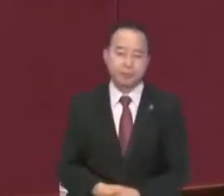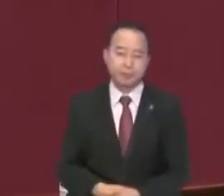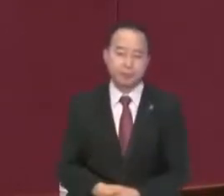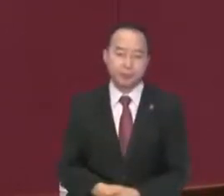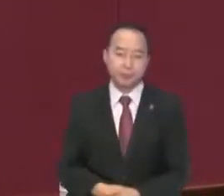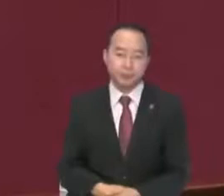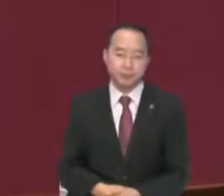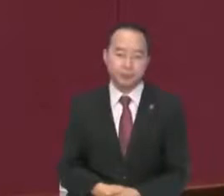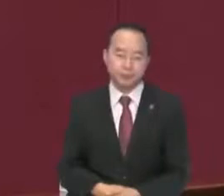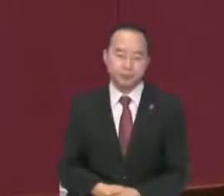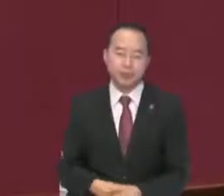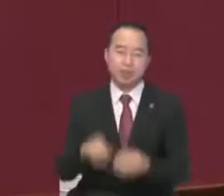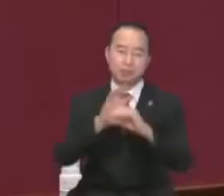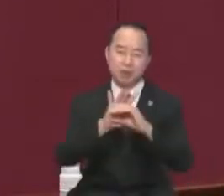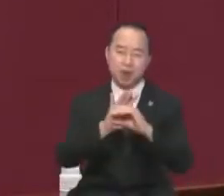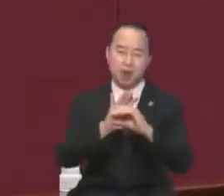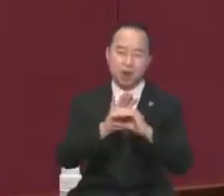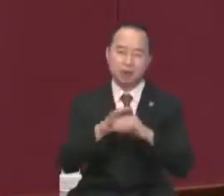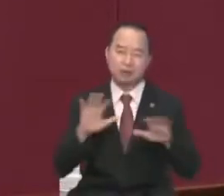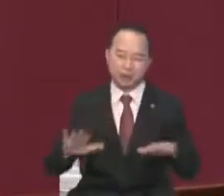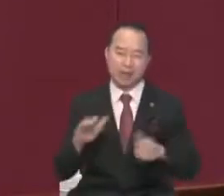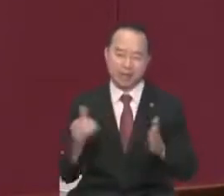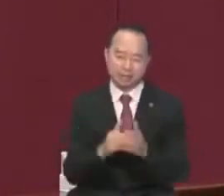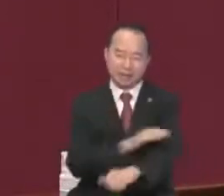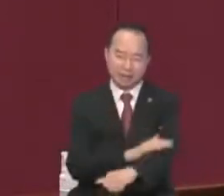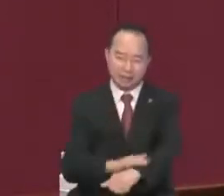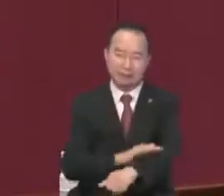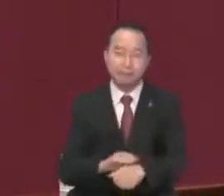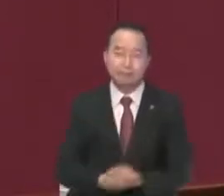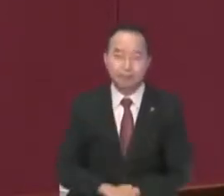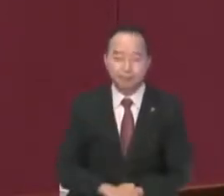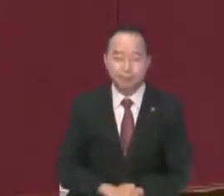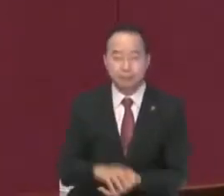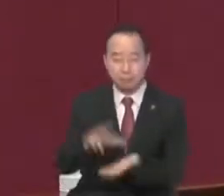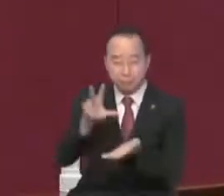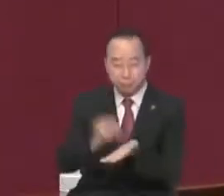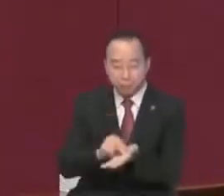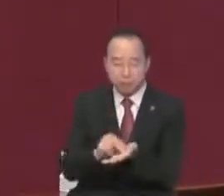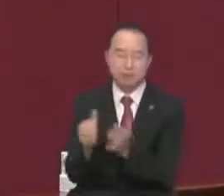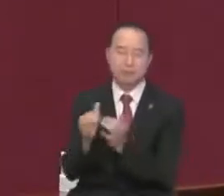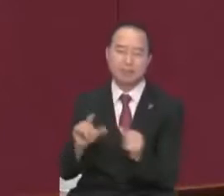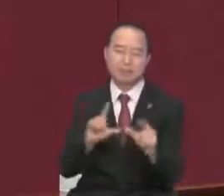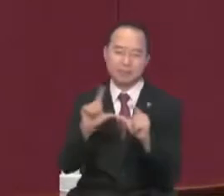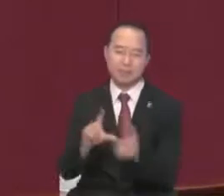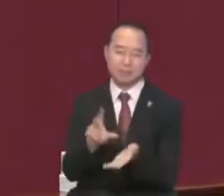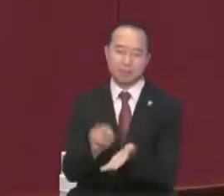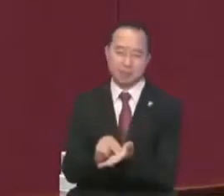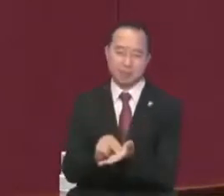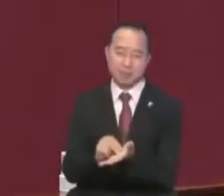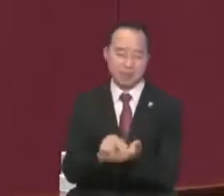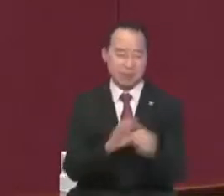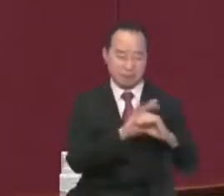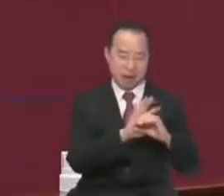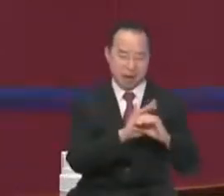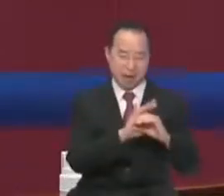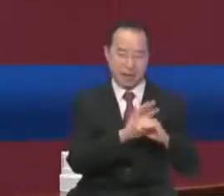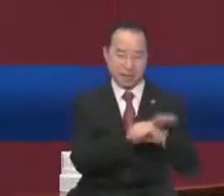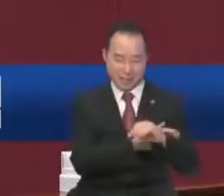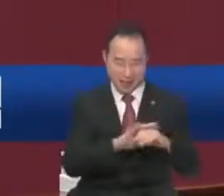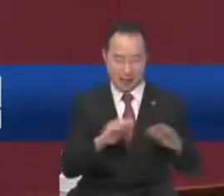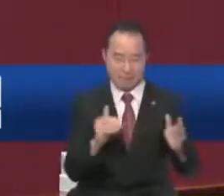그동안 방역은 전문가들이 잘 해왔습니다. 문제는 민생입니다. 방역만 강제되었지